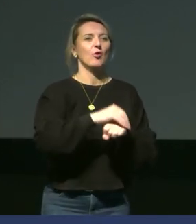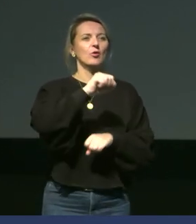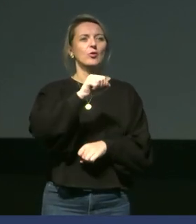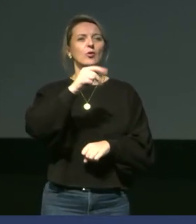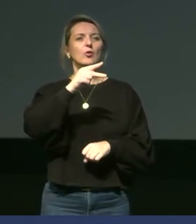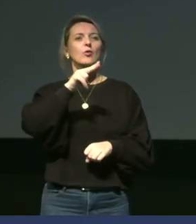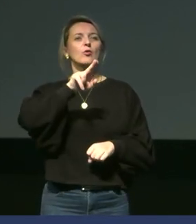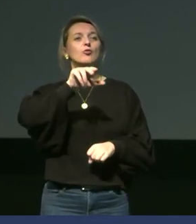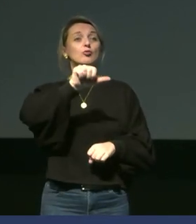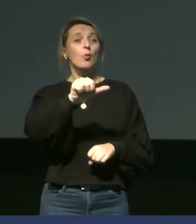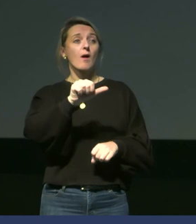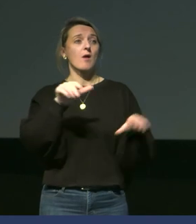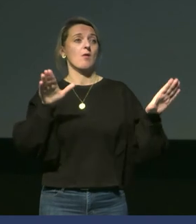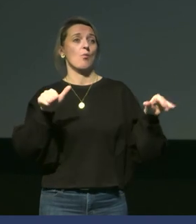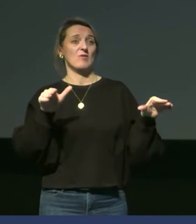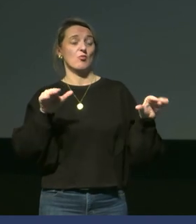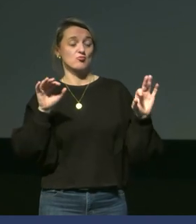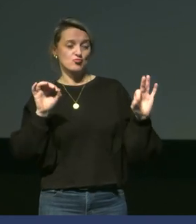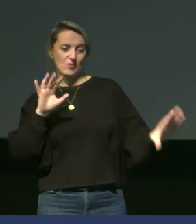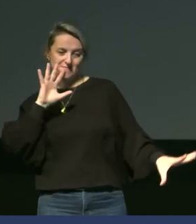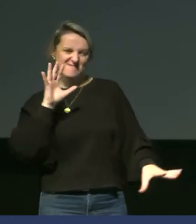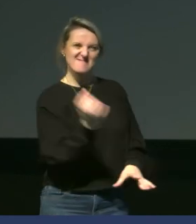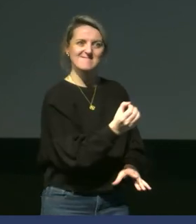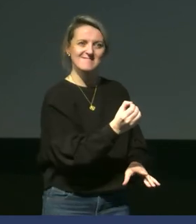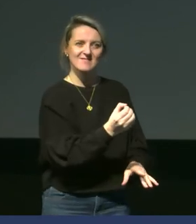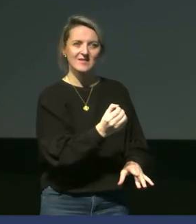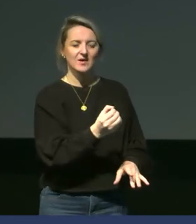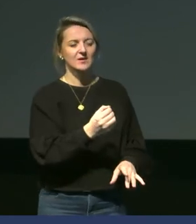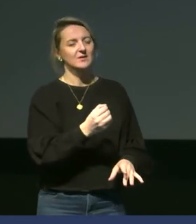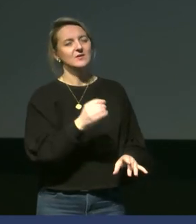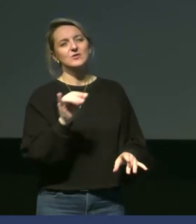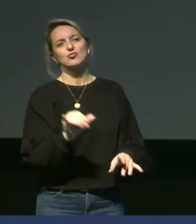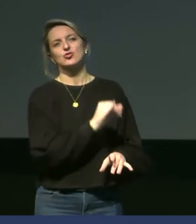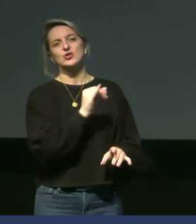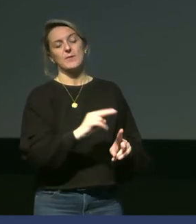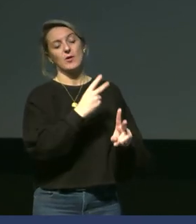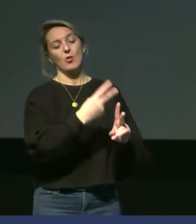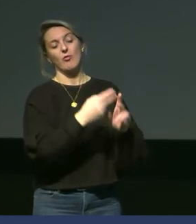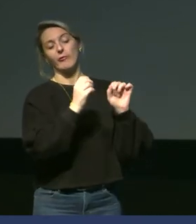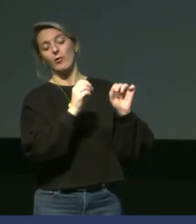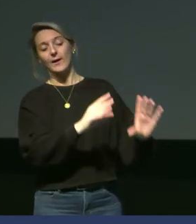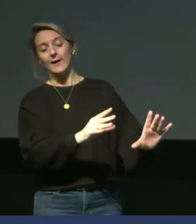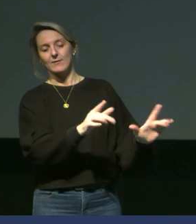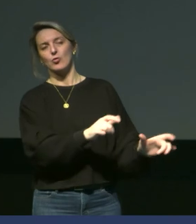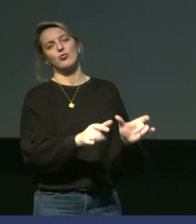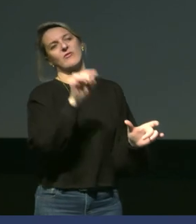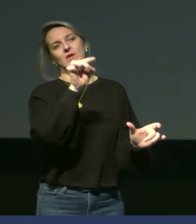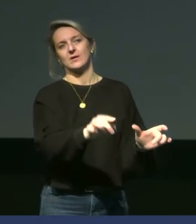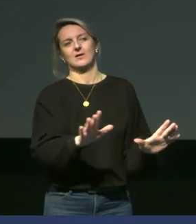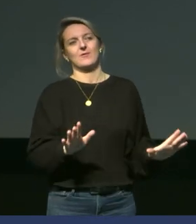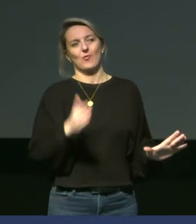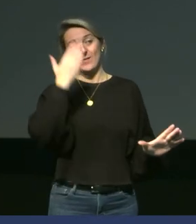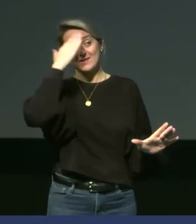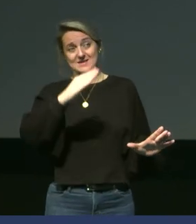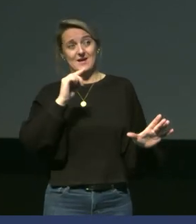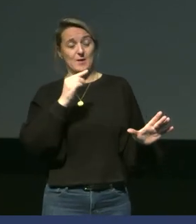vite autour. Donc, de toute façon, on ne laisse jamais un oeuf à distance sans surveillance et on le relâche toujours au plus près, sans être trop